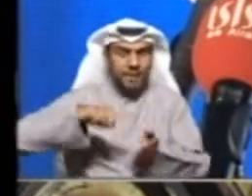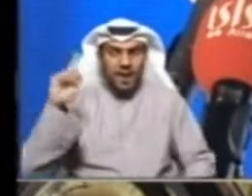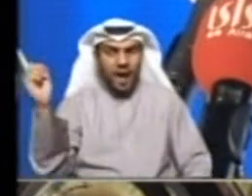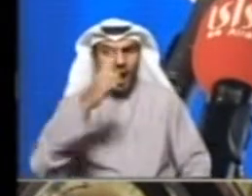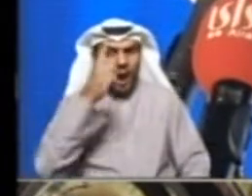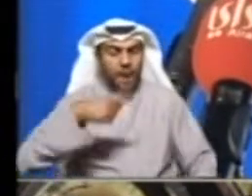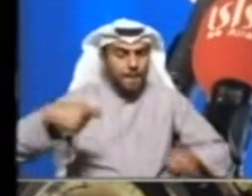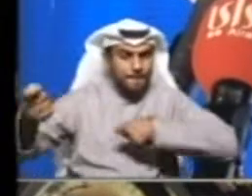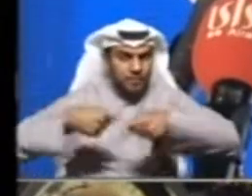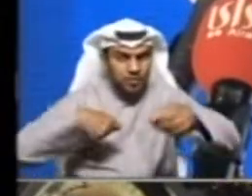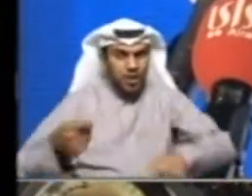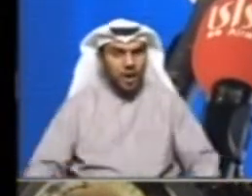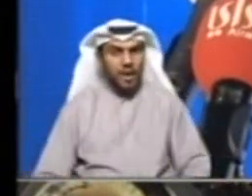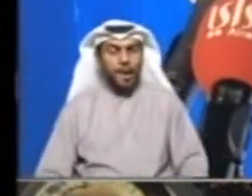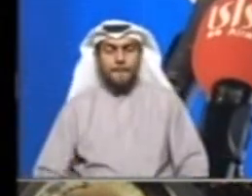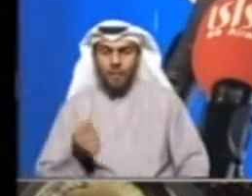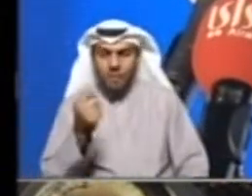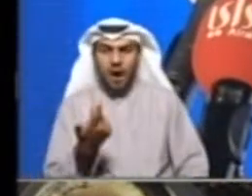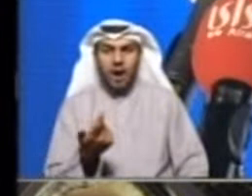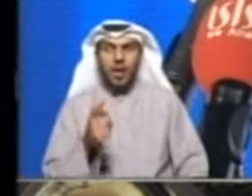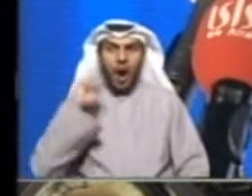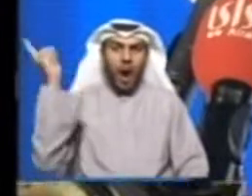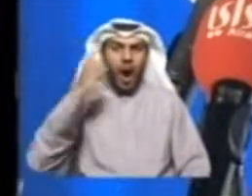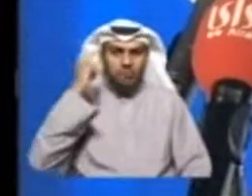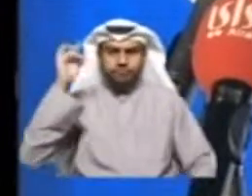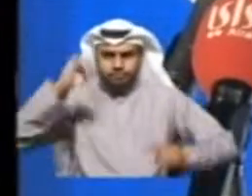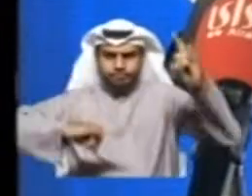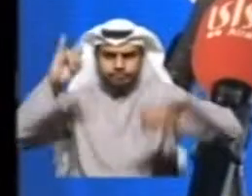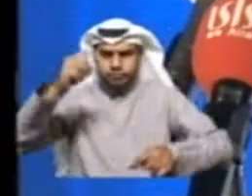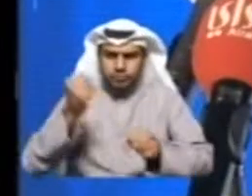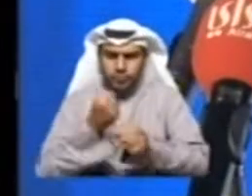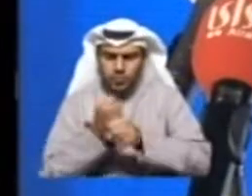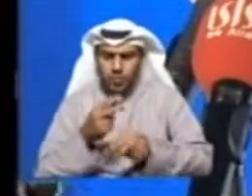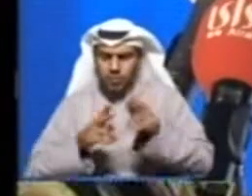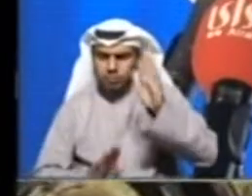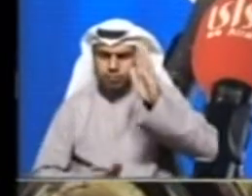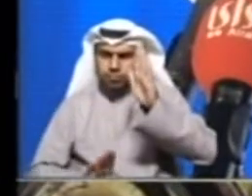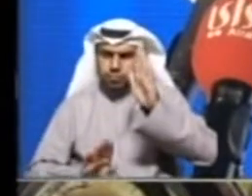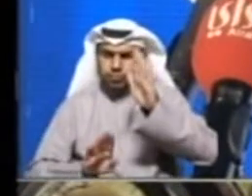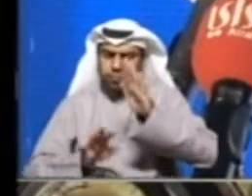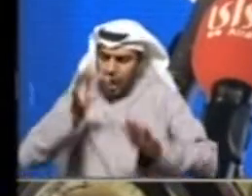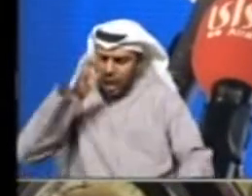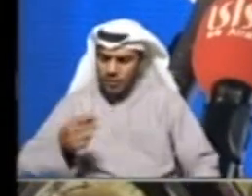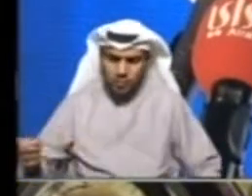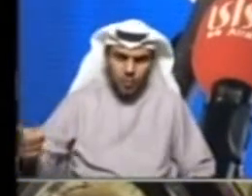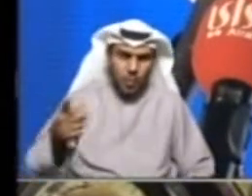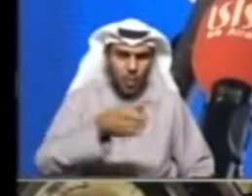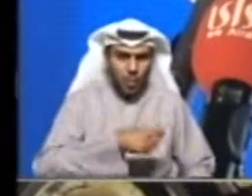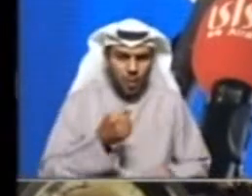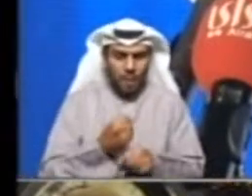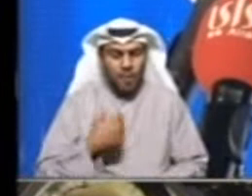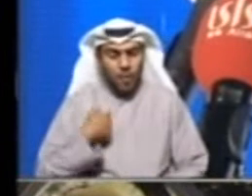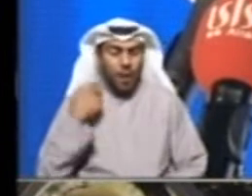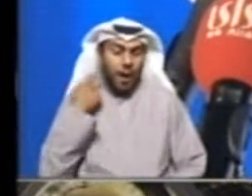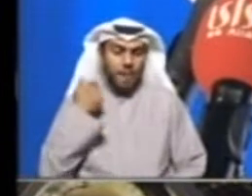ونابض محليا وإقليميا ودوليا هي واجب والتزام وطني على الجميع ومن بينها وزارة